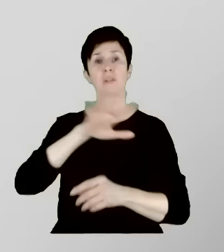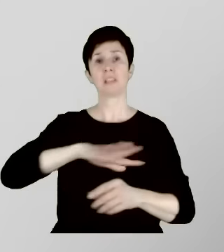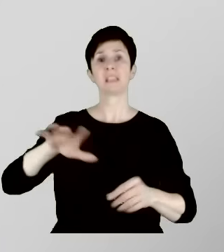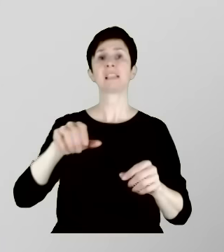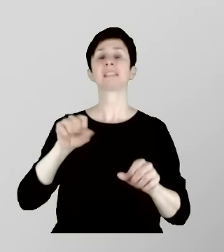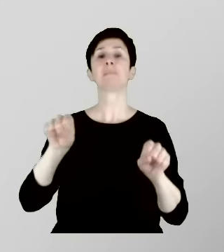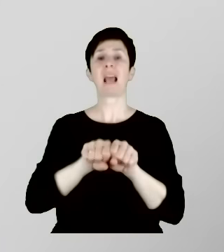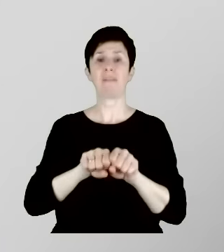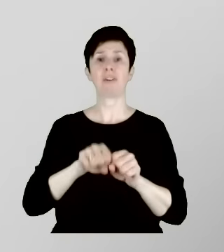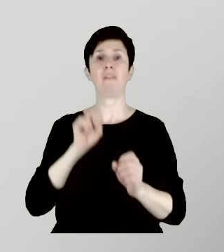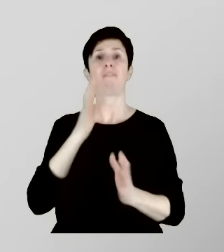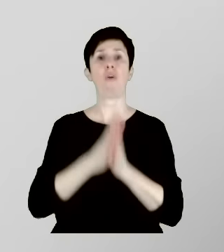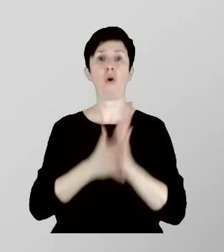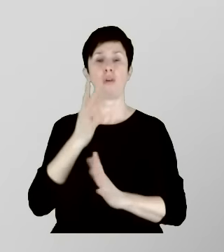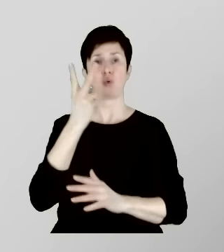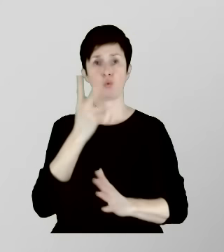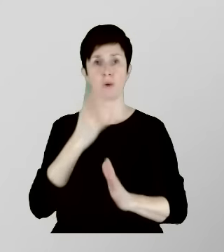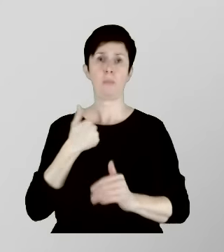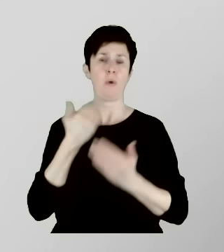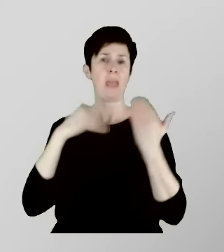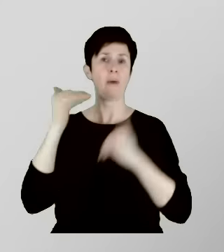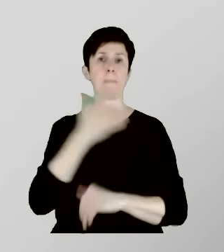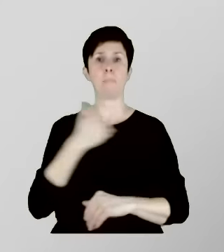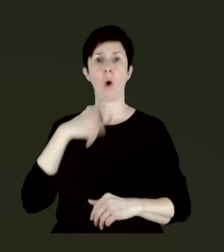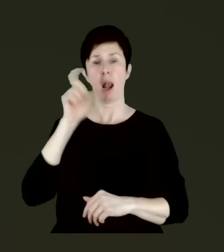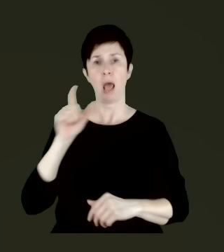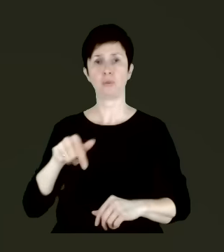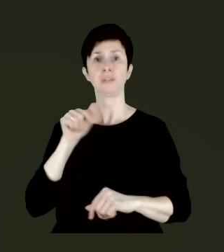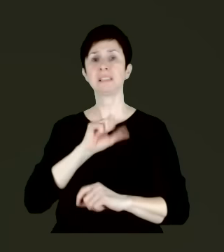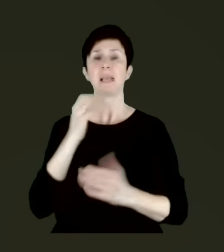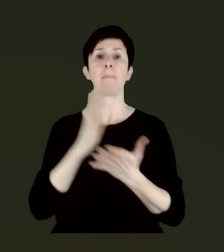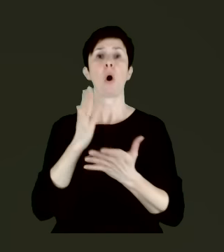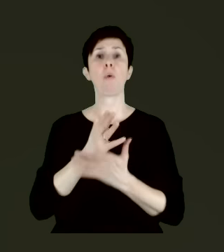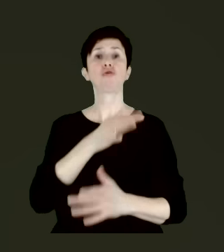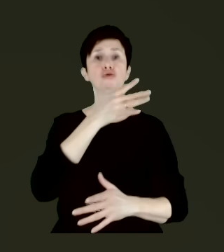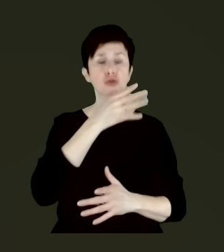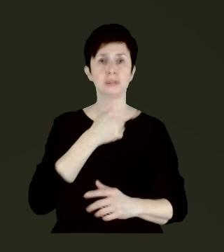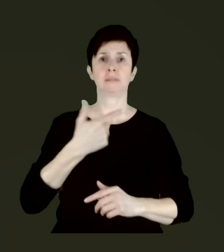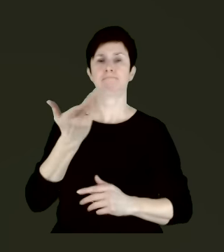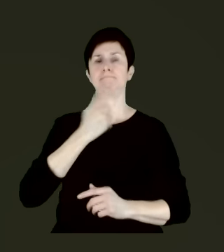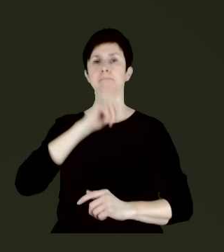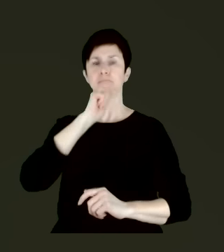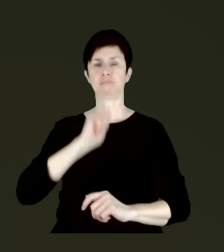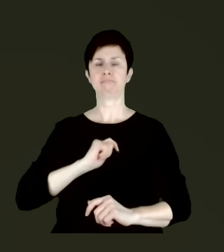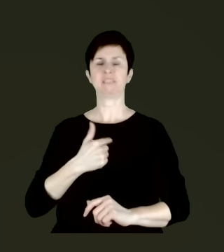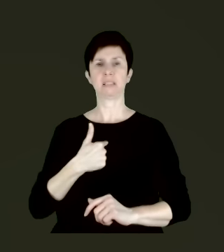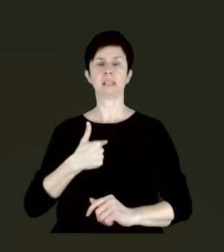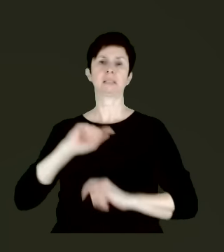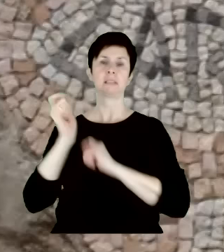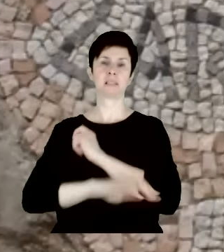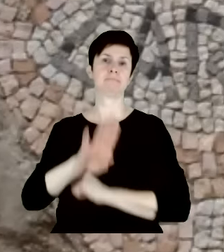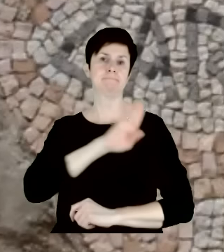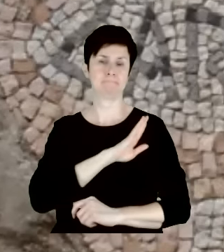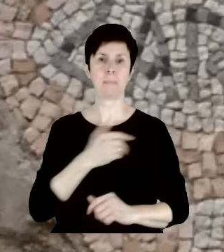II wojny najwięcej jest Polaków. Tu u nas za pomoc Żydom płacono najwyższą cenę. Tylko u nas za pomoc